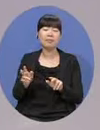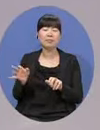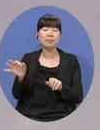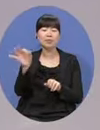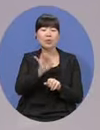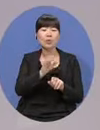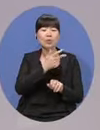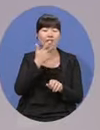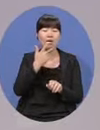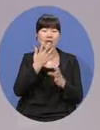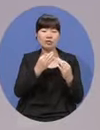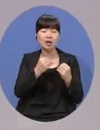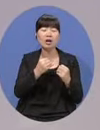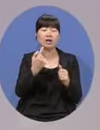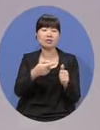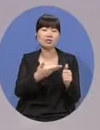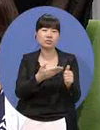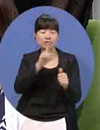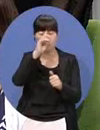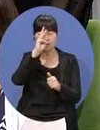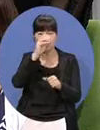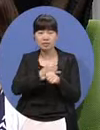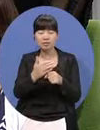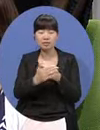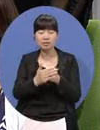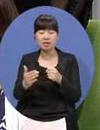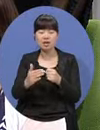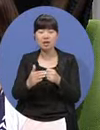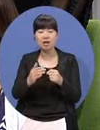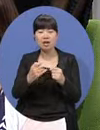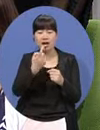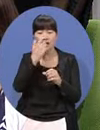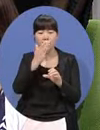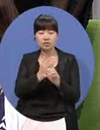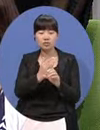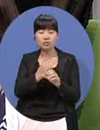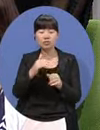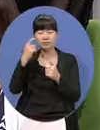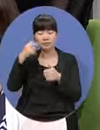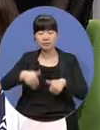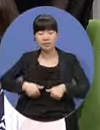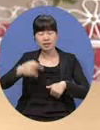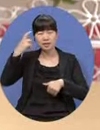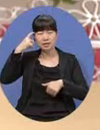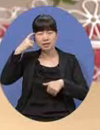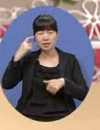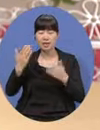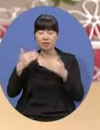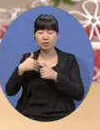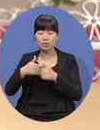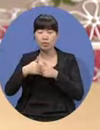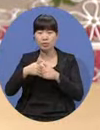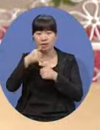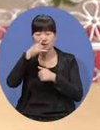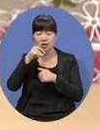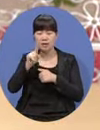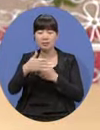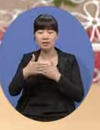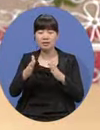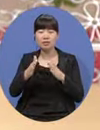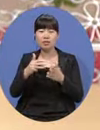중학생이 되니까 예체능 보다는 학원 위주의 학원을 보내게 되더라고요 그렇군요 그 학교를 보내다 보면 한